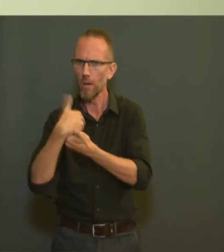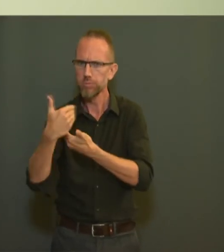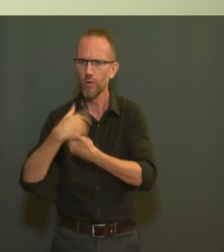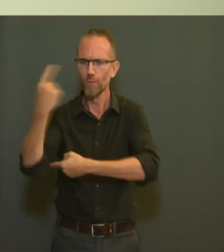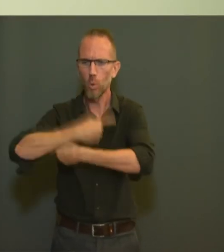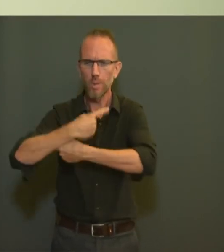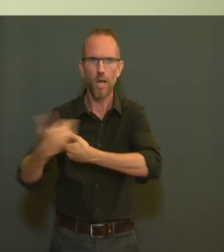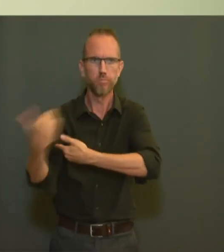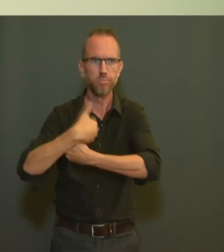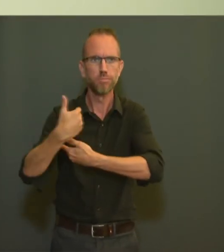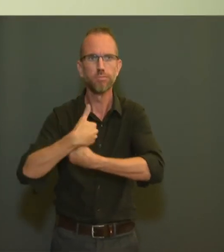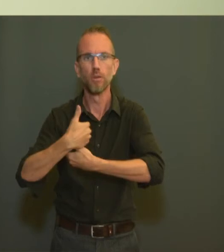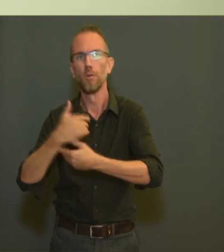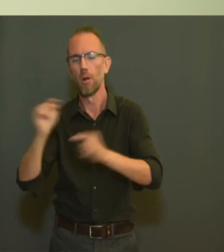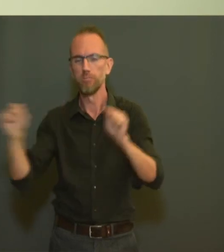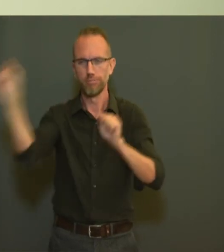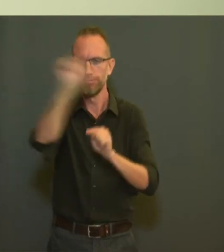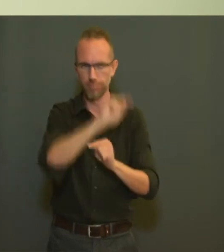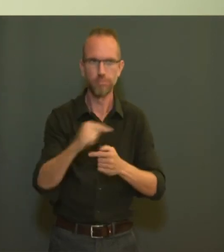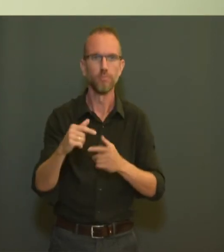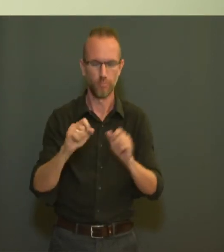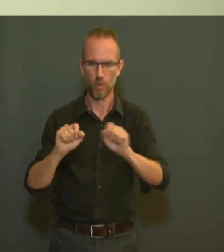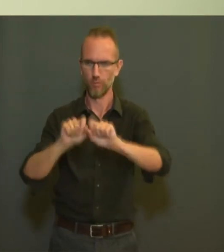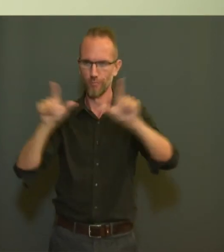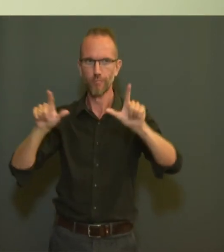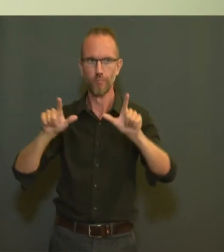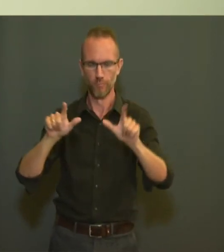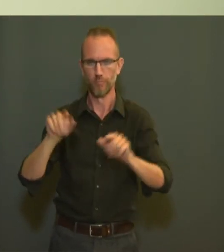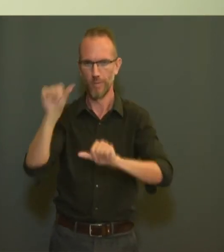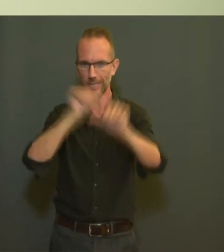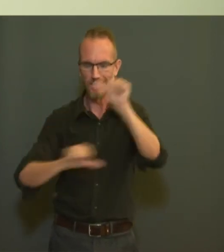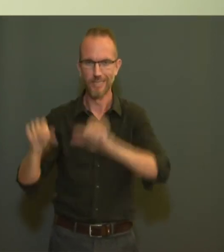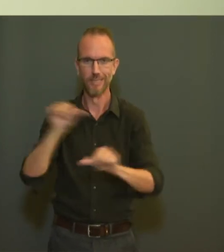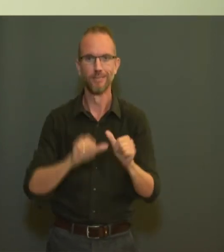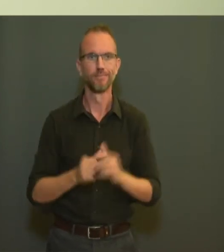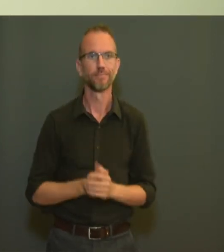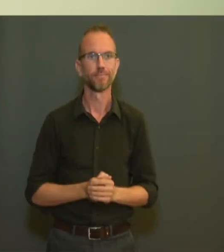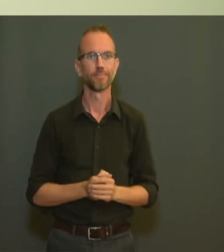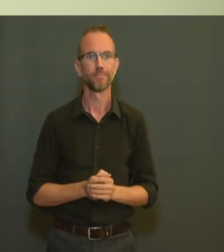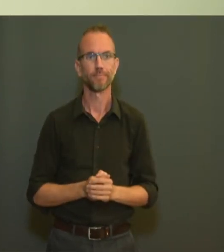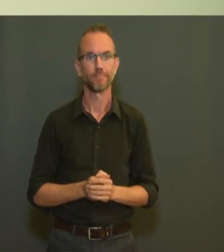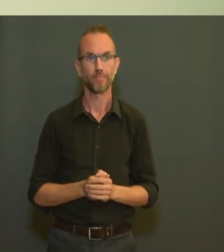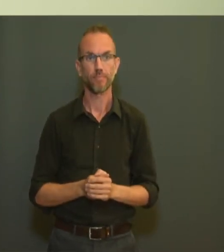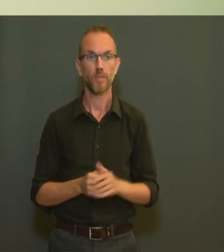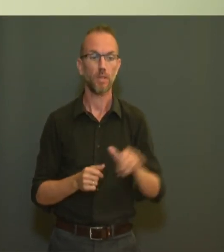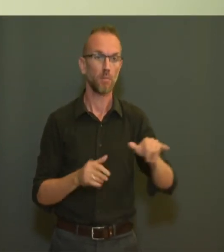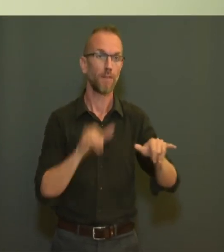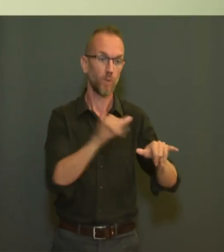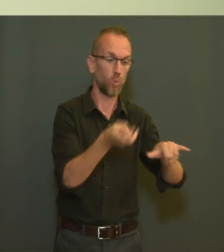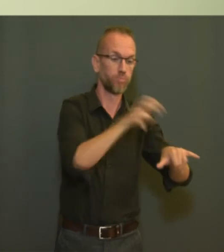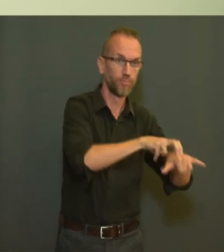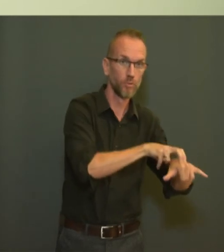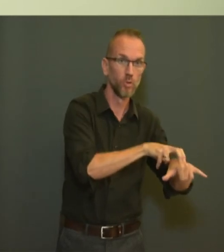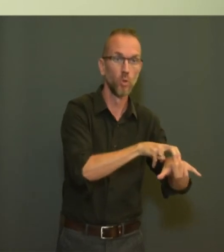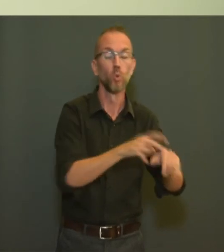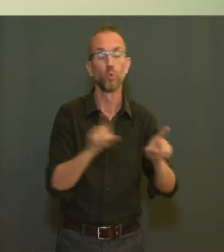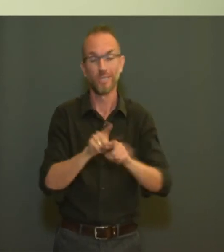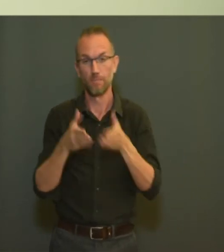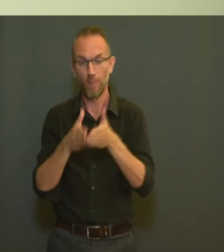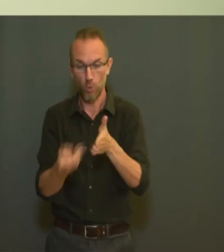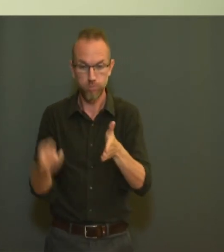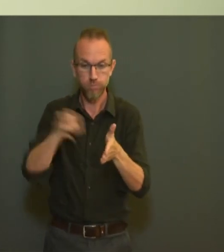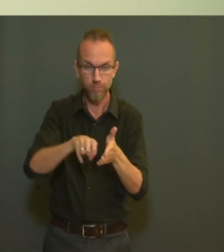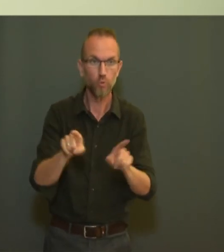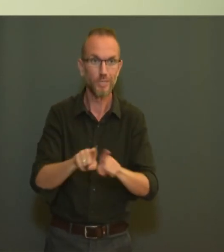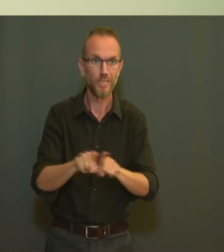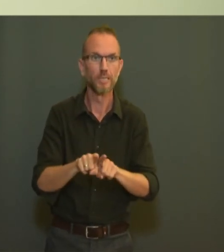que c'est vrai pour l'embarquement dans les avions, mais c'est aussi vrai pour l'embarquement dans un bateau, mais c'est quand même un mode d'arrivée en Belgique qui est beaucoup